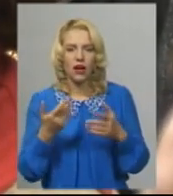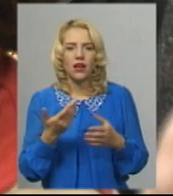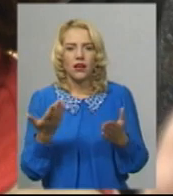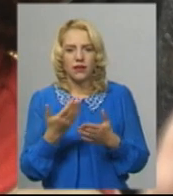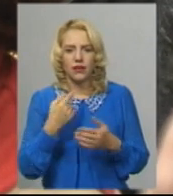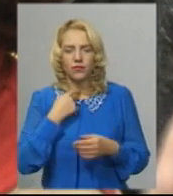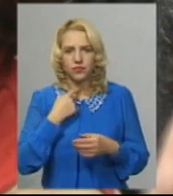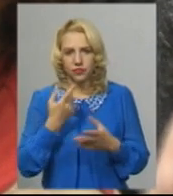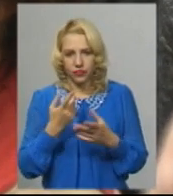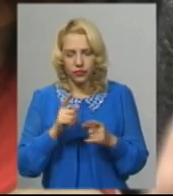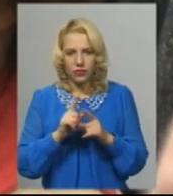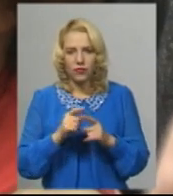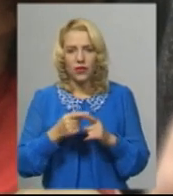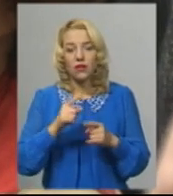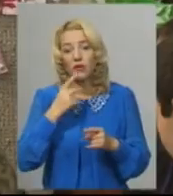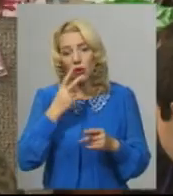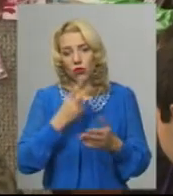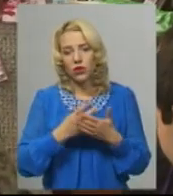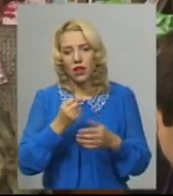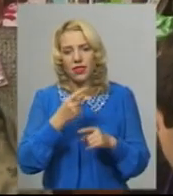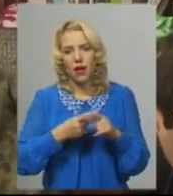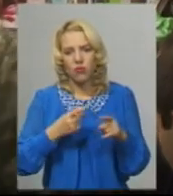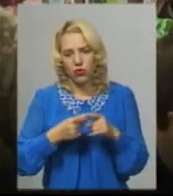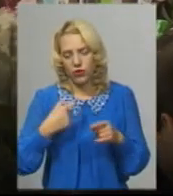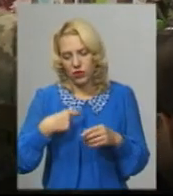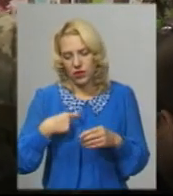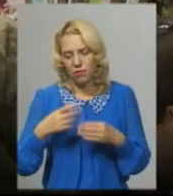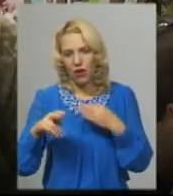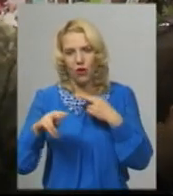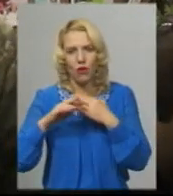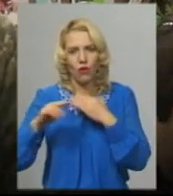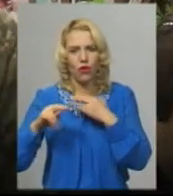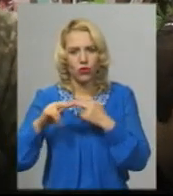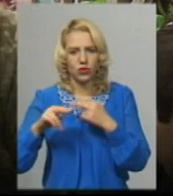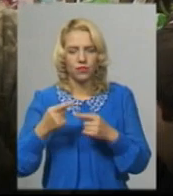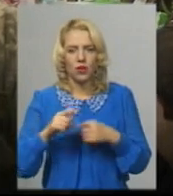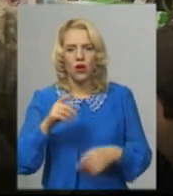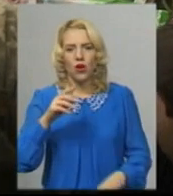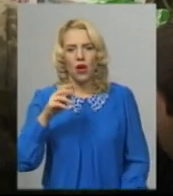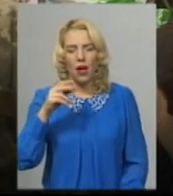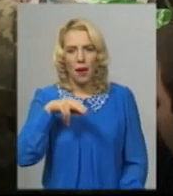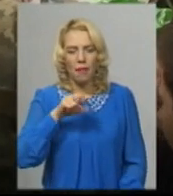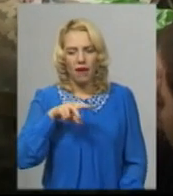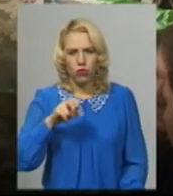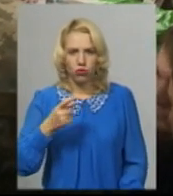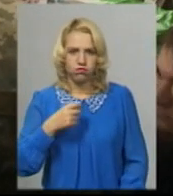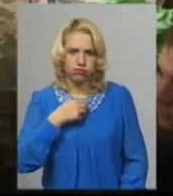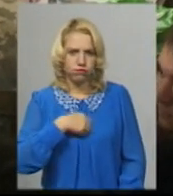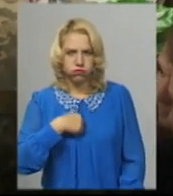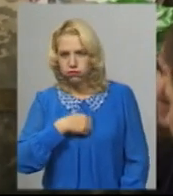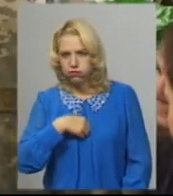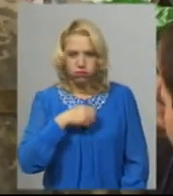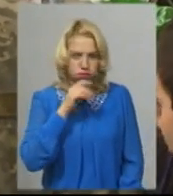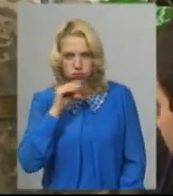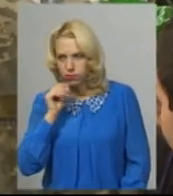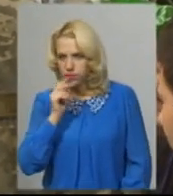книги військовослужбовець ототожнює себе наполовину. Дядько Павло, він такий трішечки буркотун, але він такий цілеспрямований буркотун.